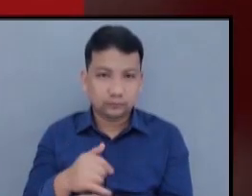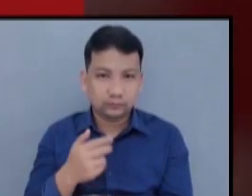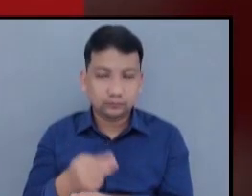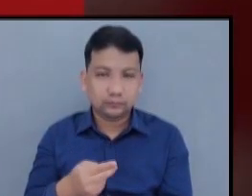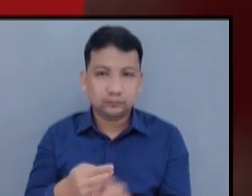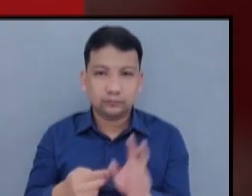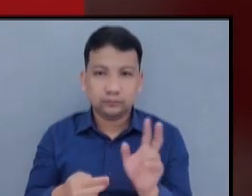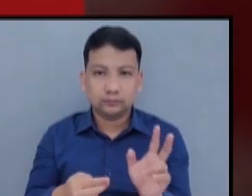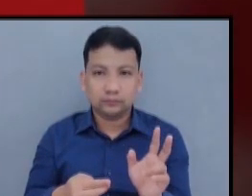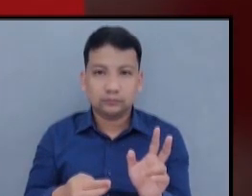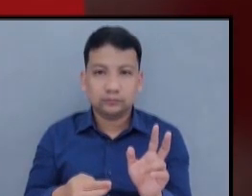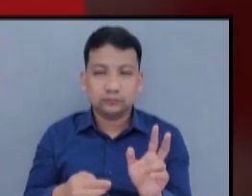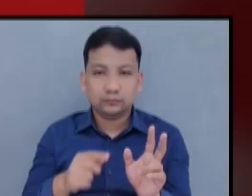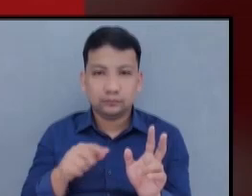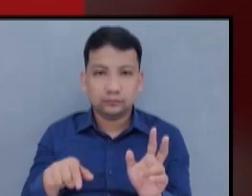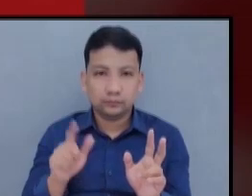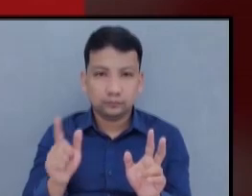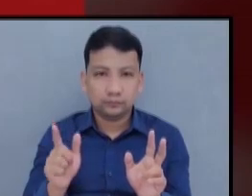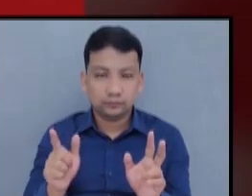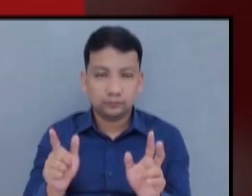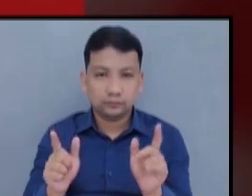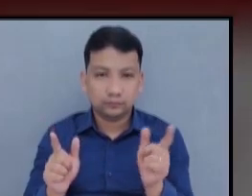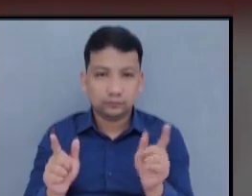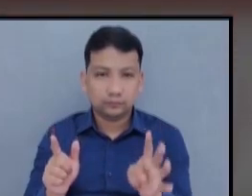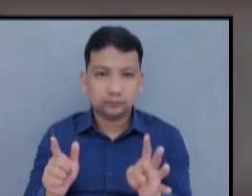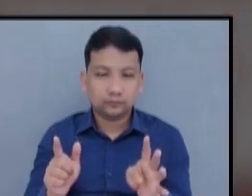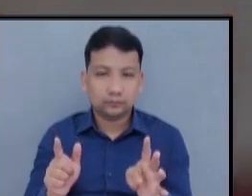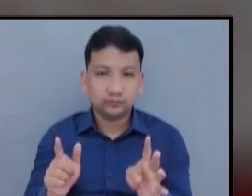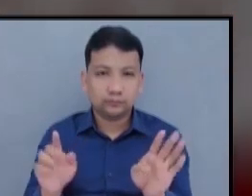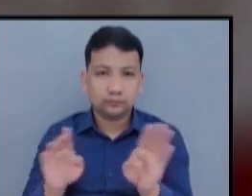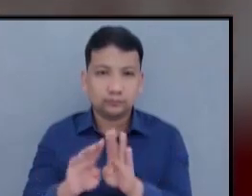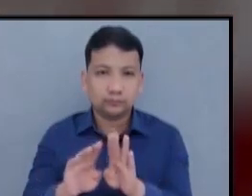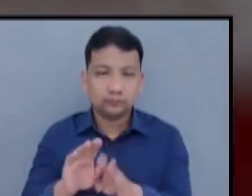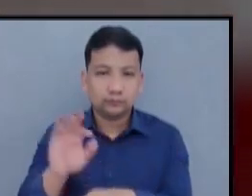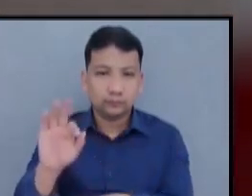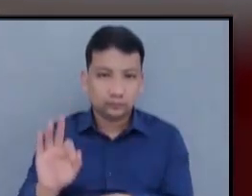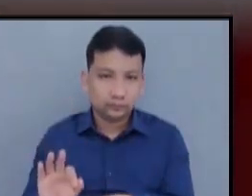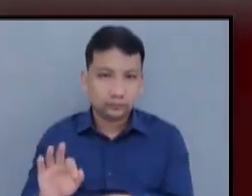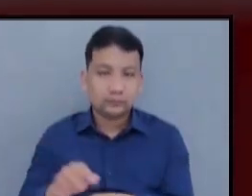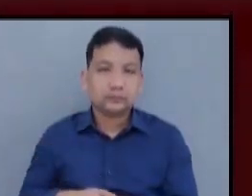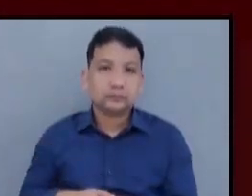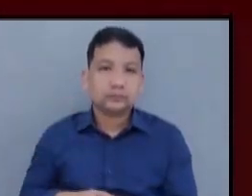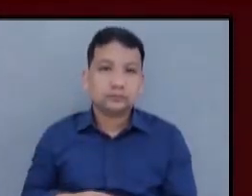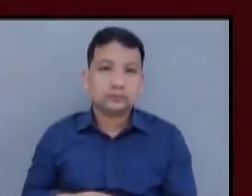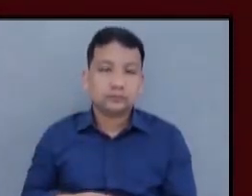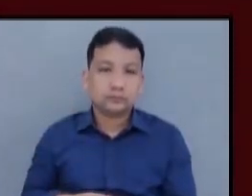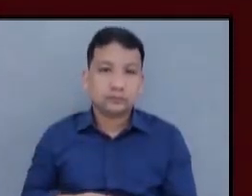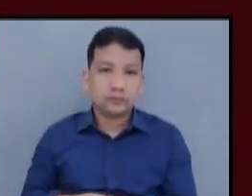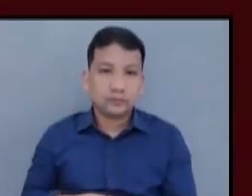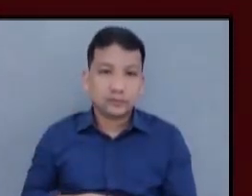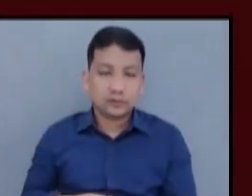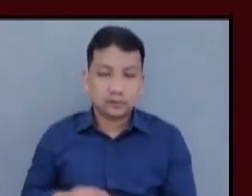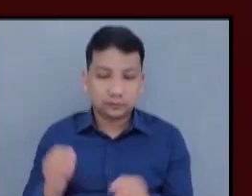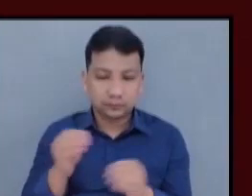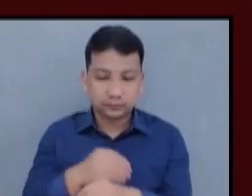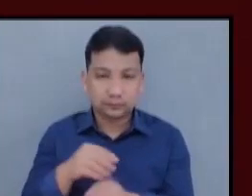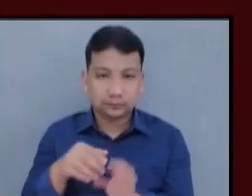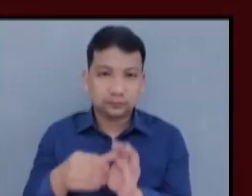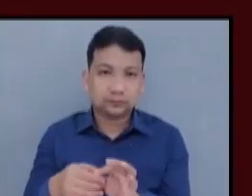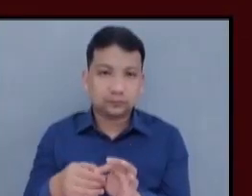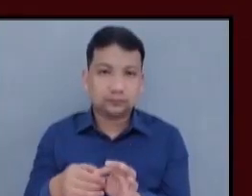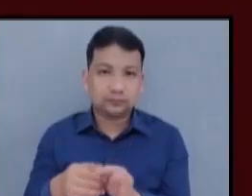2024. Sarado ang kanilang mga tanggapan tuwing Biyernes. Gayunman, ang ilang frontline offices nila gaya ng Office of the